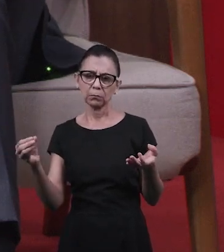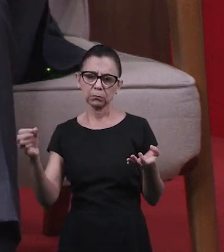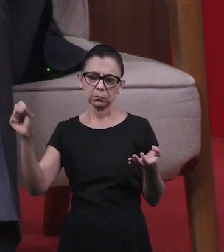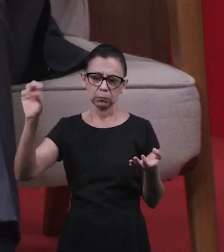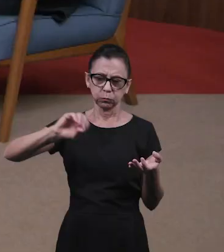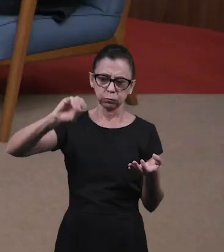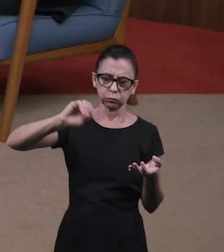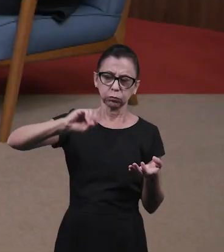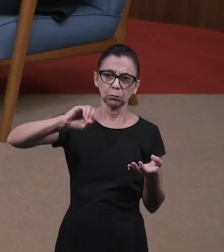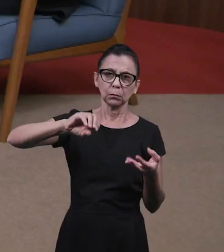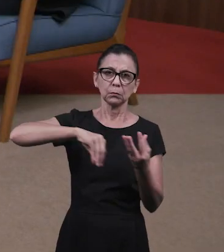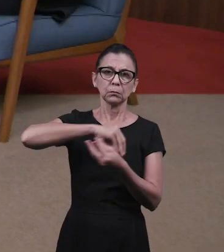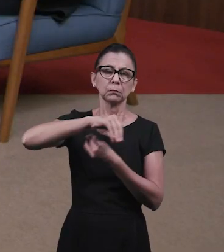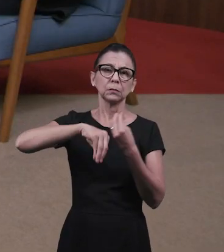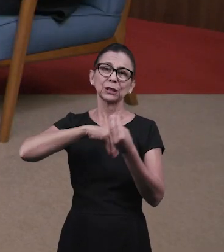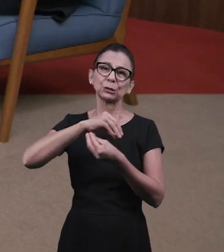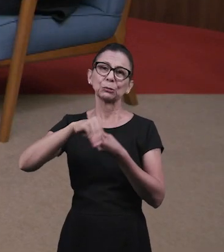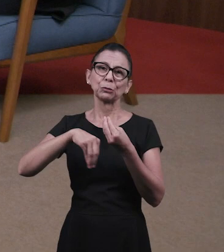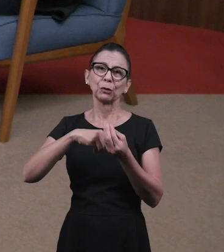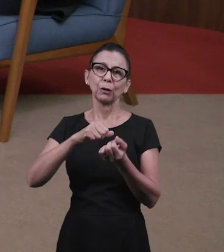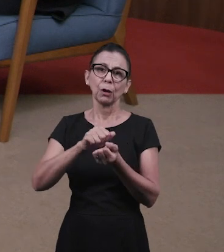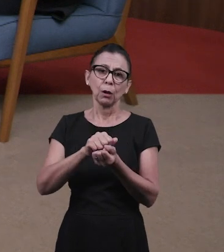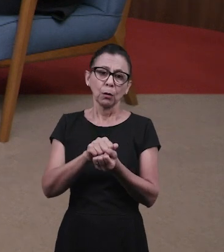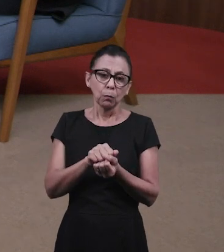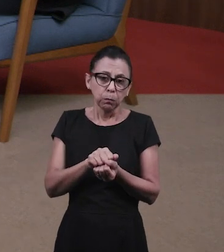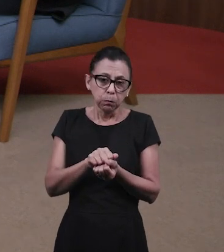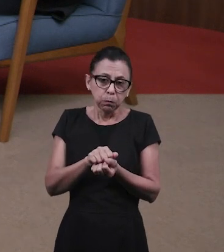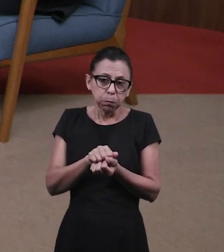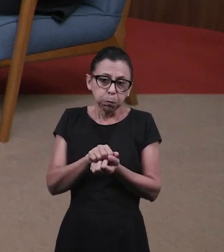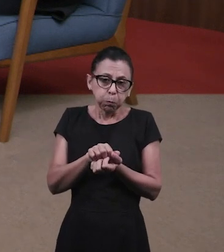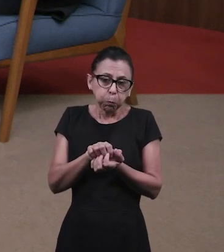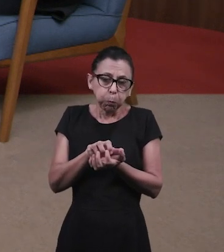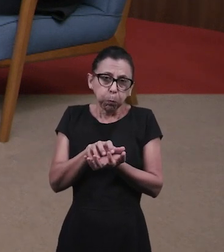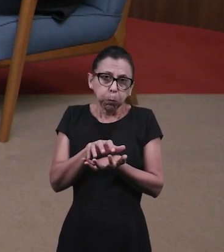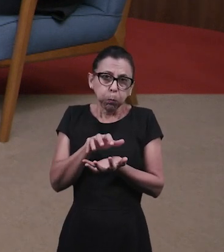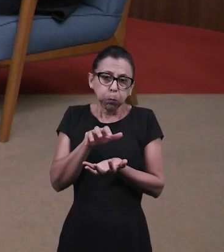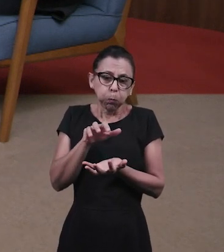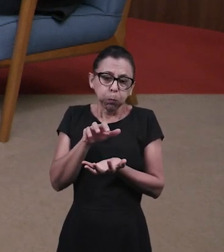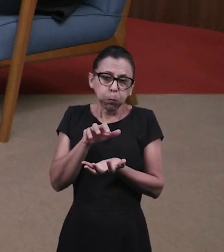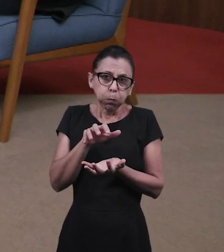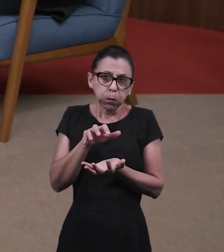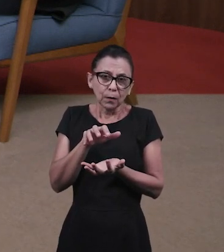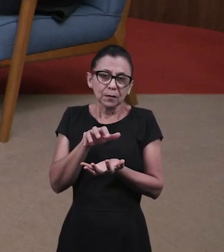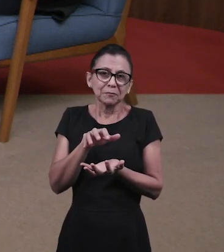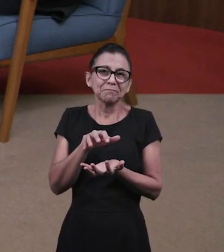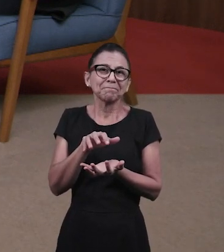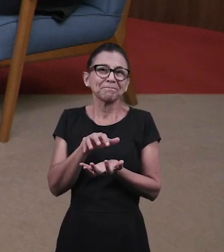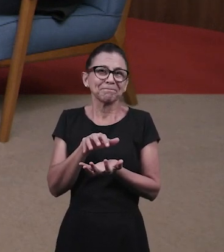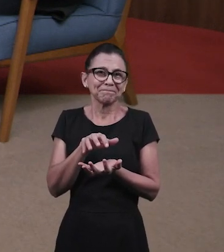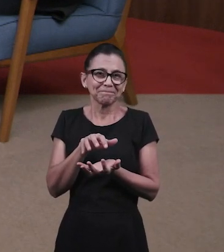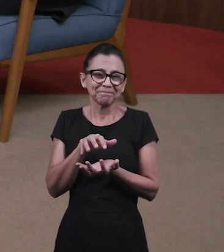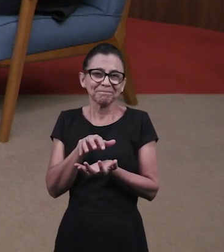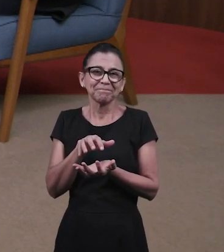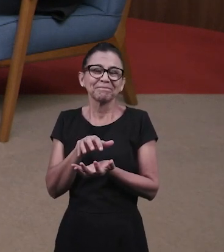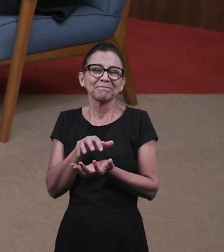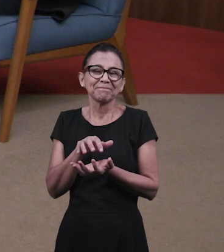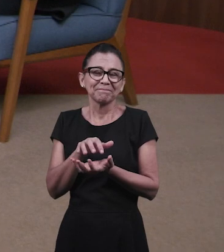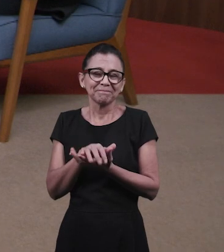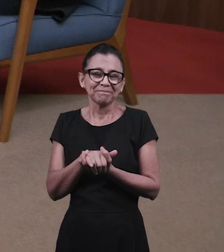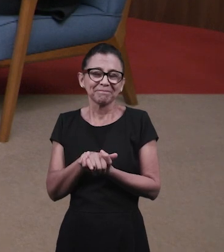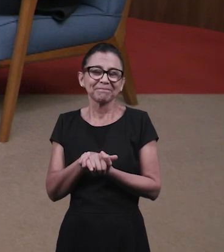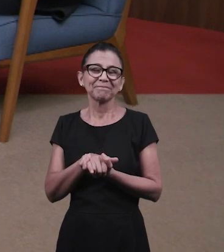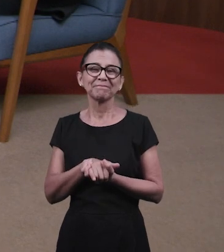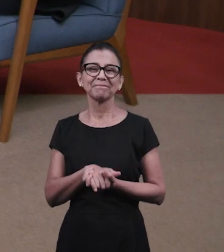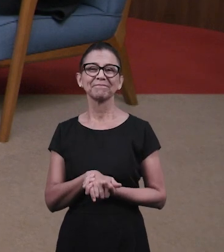Et véritablement, alors cela a levé la pâte, il a gonflé. Et ce que Dieu ne veut pas pour